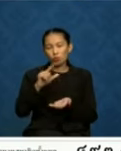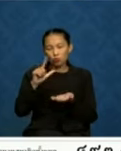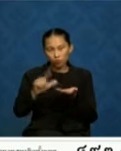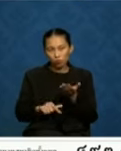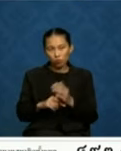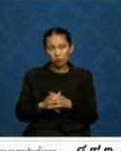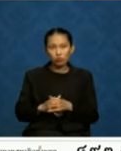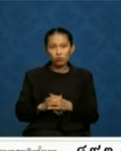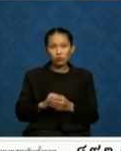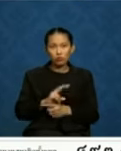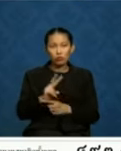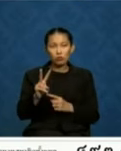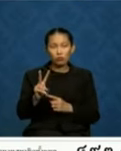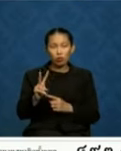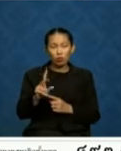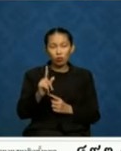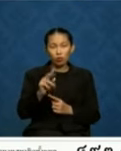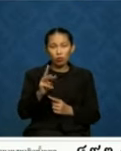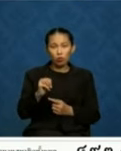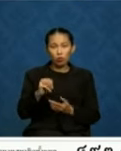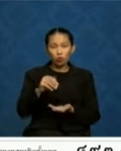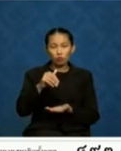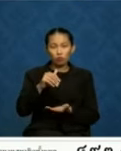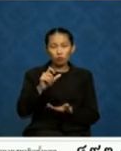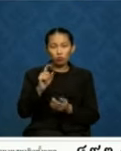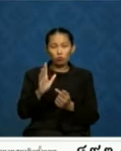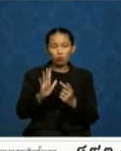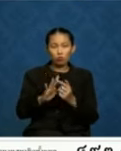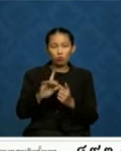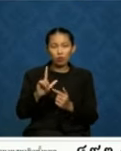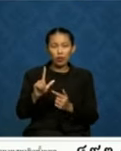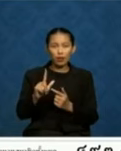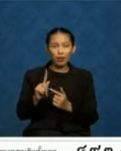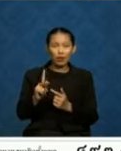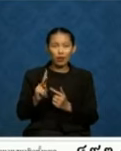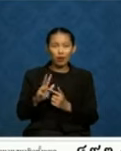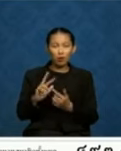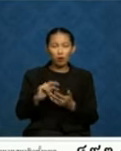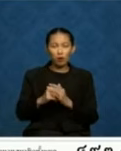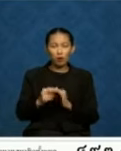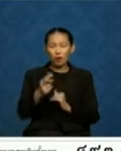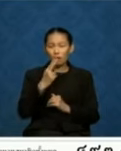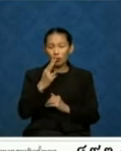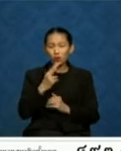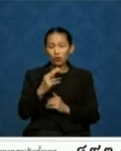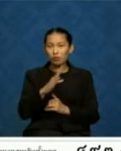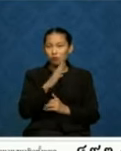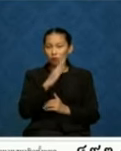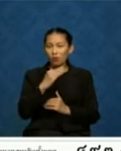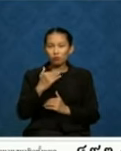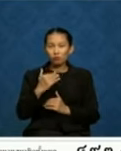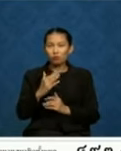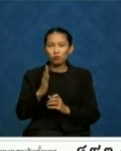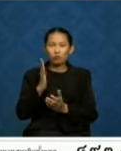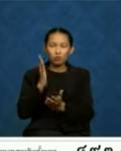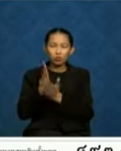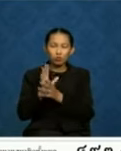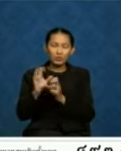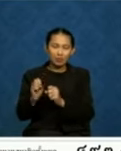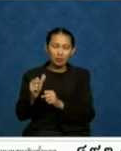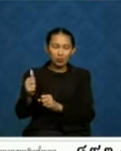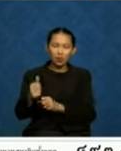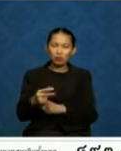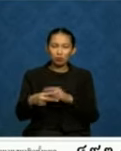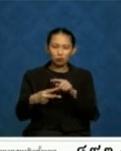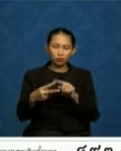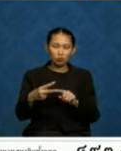2กรมศุลกากรและหน่วยงานของรัฐเนี่ยสามารถที่จะปราบบุหรี่เถื่อนได้ซึ่งทั้งสองเรื่องนี้นะครับเป็นสมมติฐ